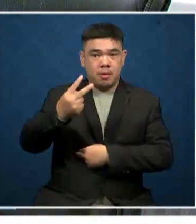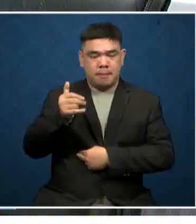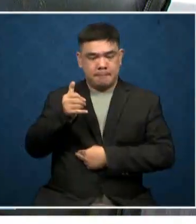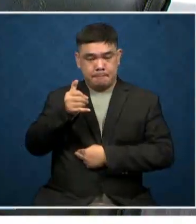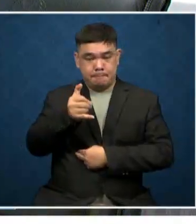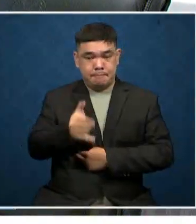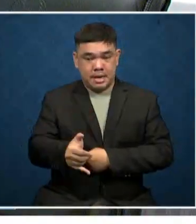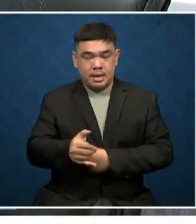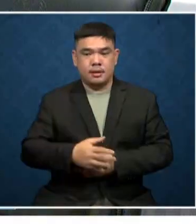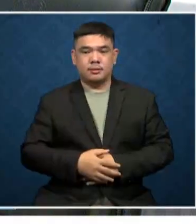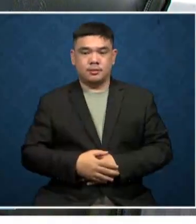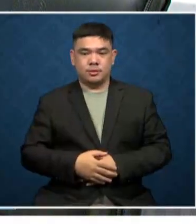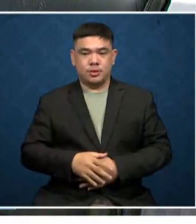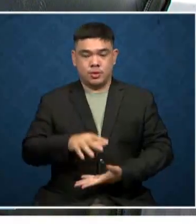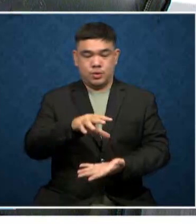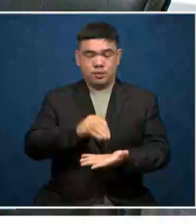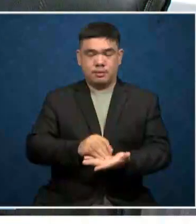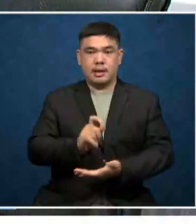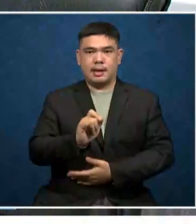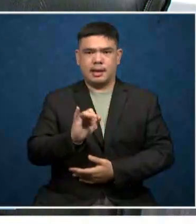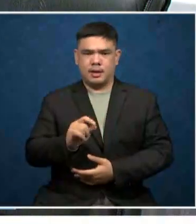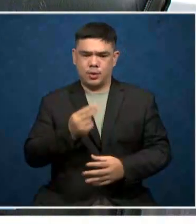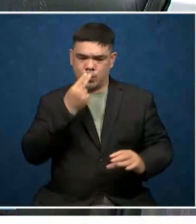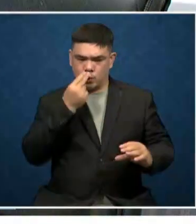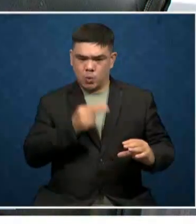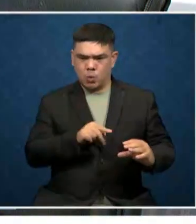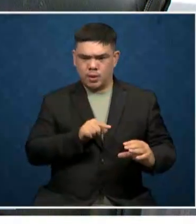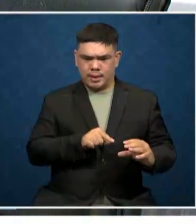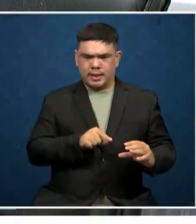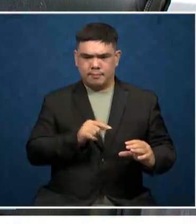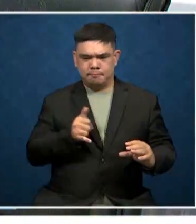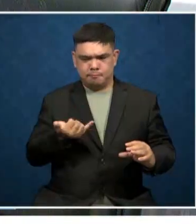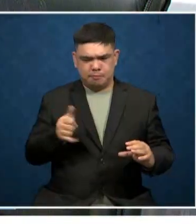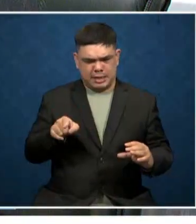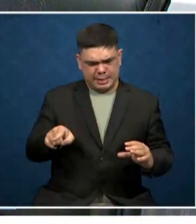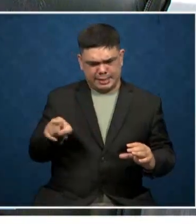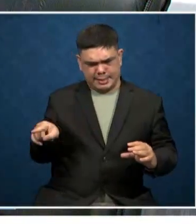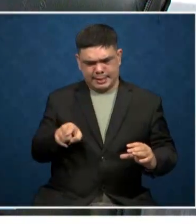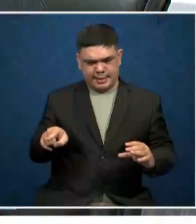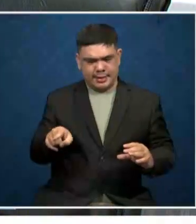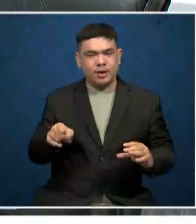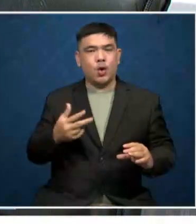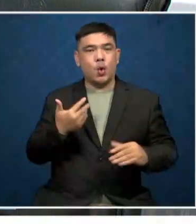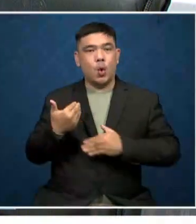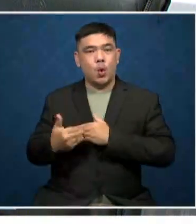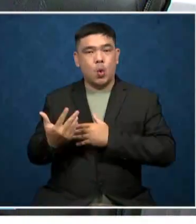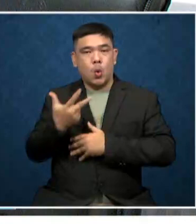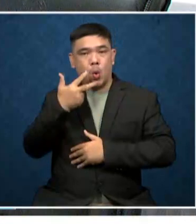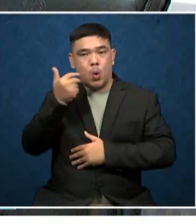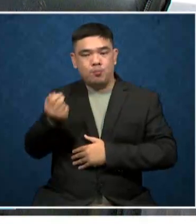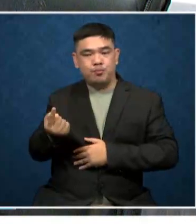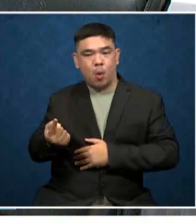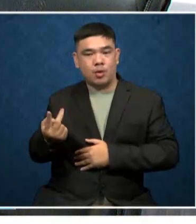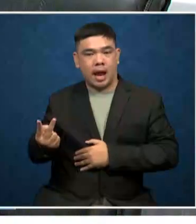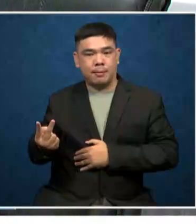อ่าข้อบันทึกจาก AIก็บอกว่าคนเมีท่าทีที่จะชอบขนมชิ้นที่ 2ที่ 3